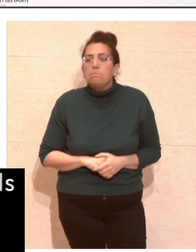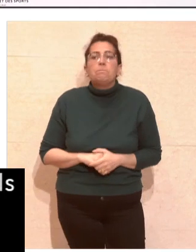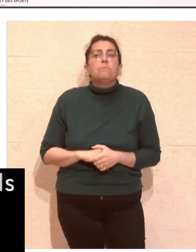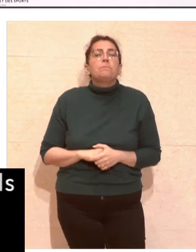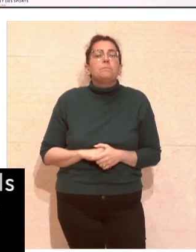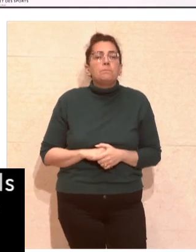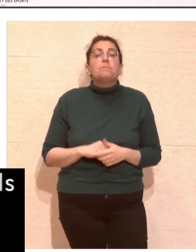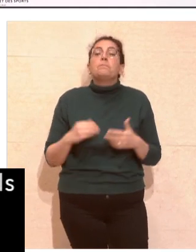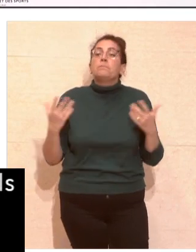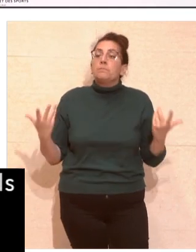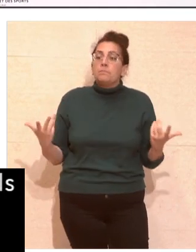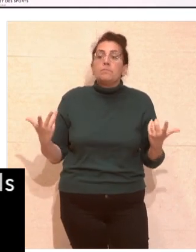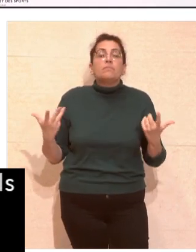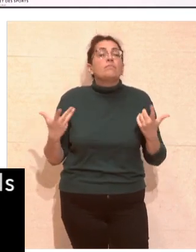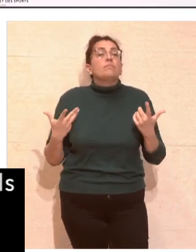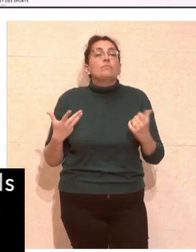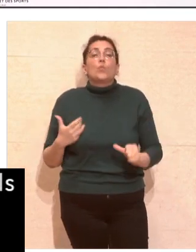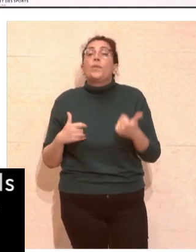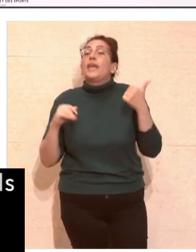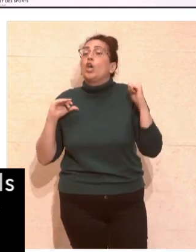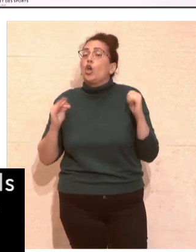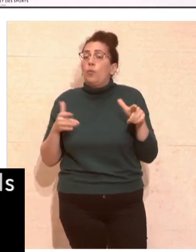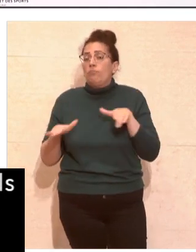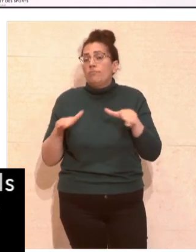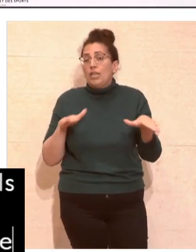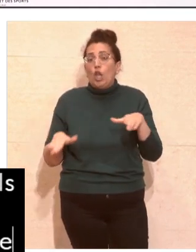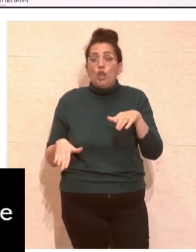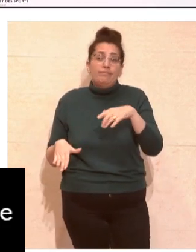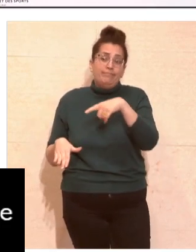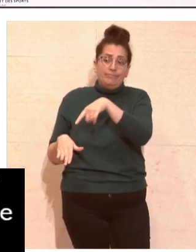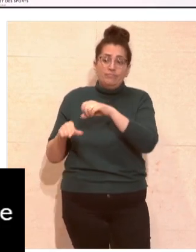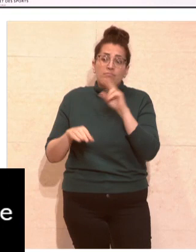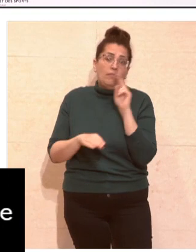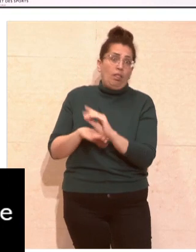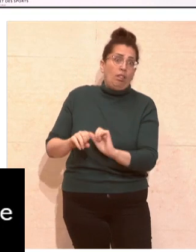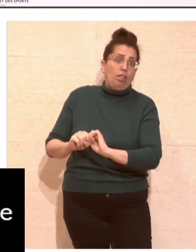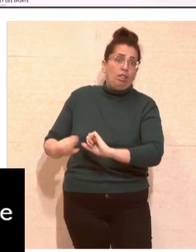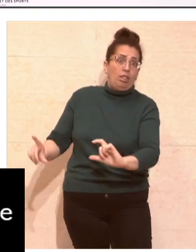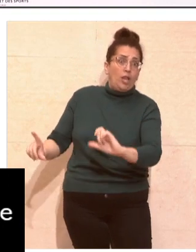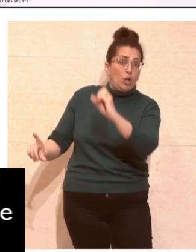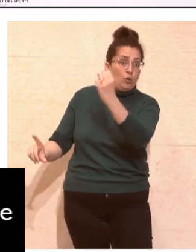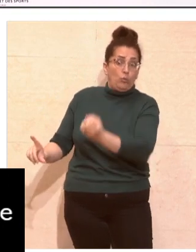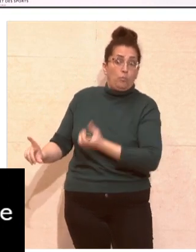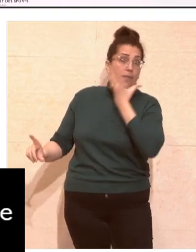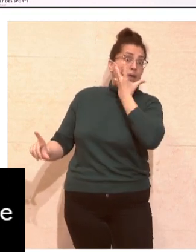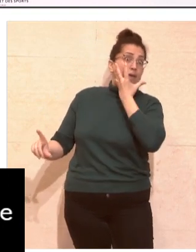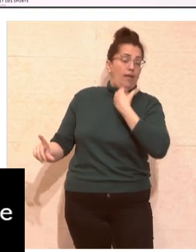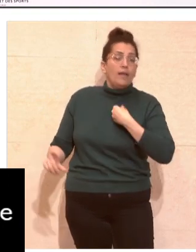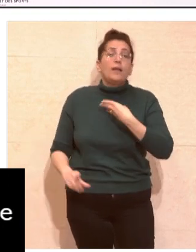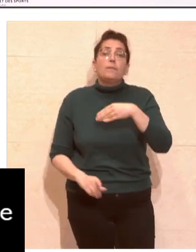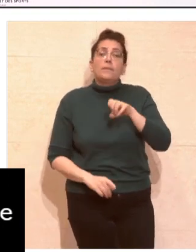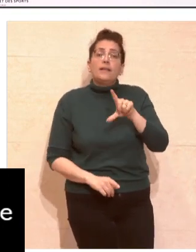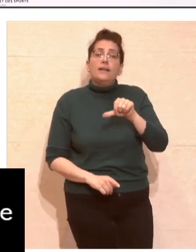Donc les mécanismes, ça passe principalement par la lumière. Quand on a les écrans, on a la sécrétion de mélatonine, donc on ne sent pas la fatigue